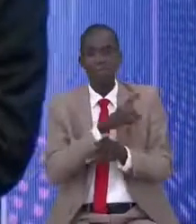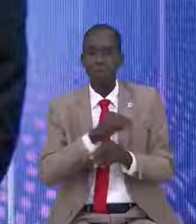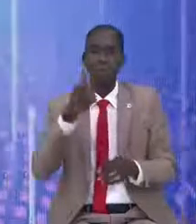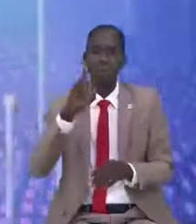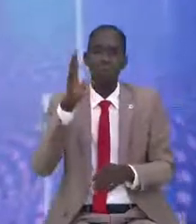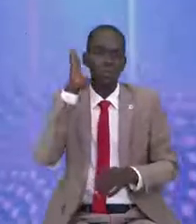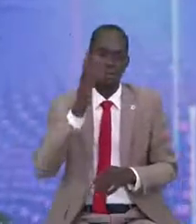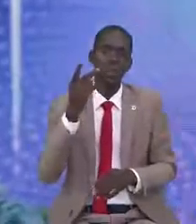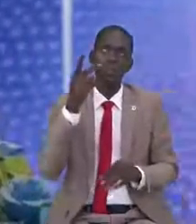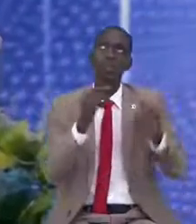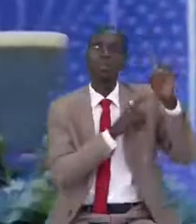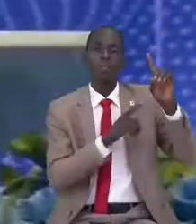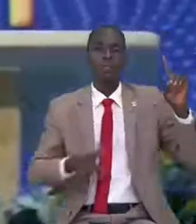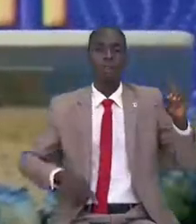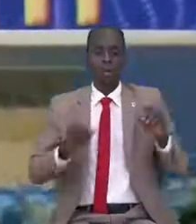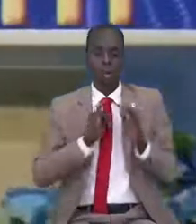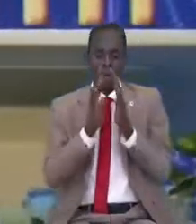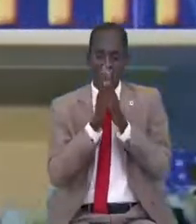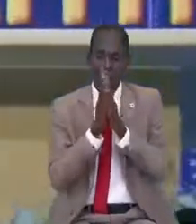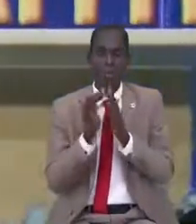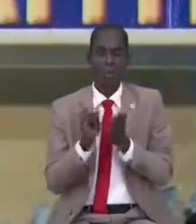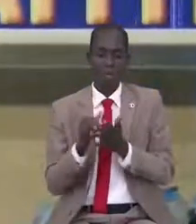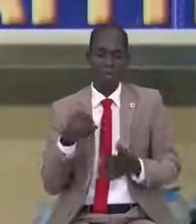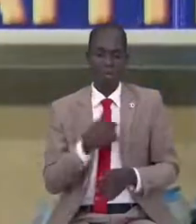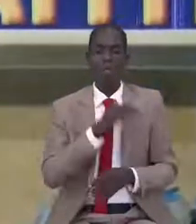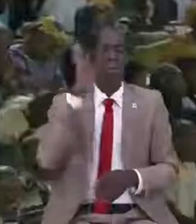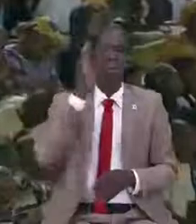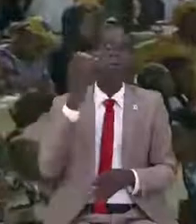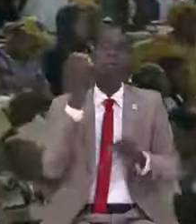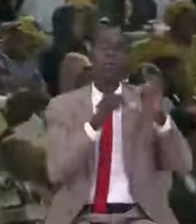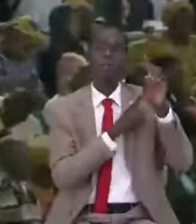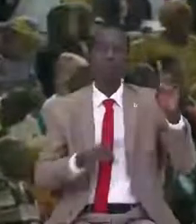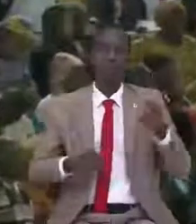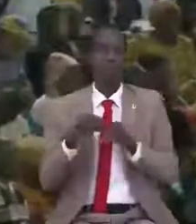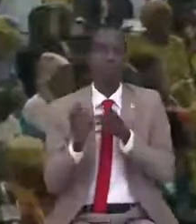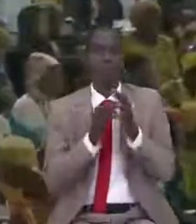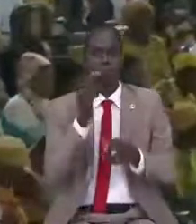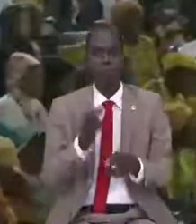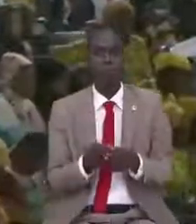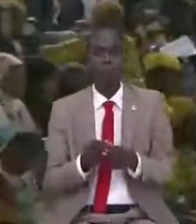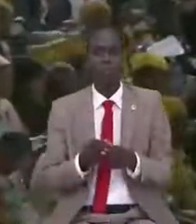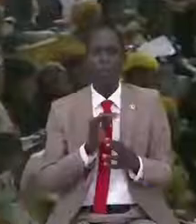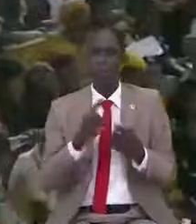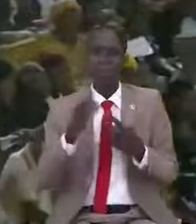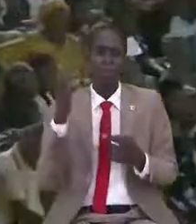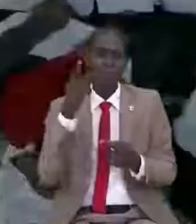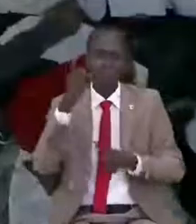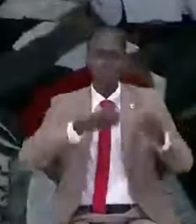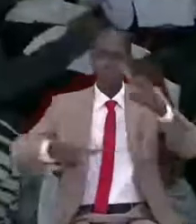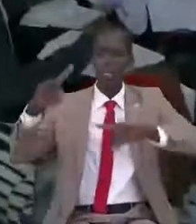ne verra le Seigneur. Je prie que nous voyions le Seigneur. Que j'entende votre